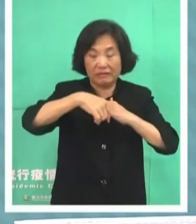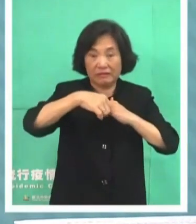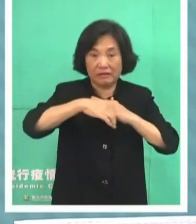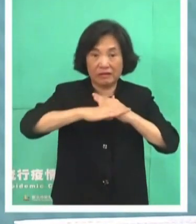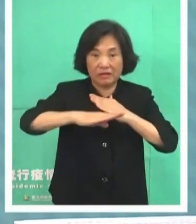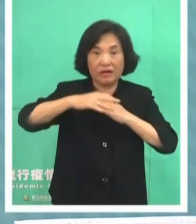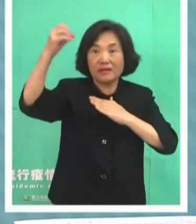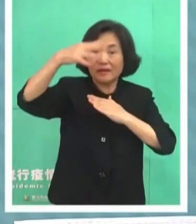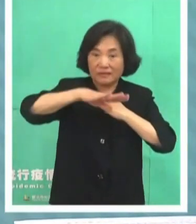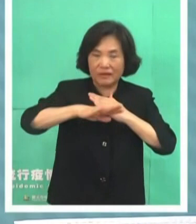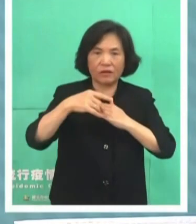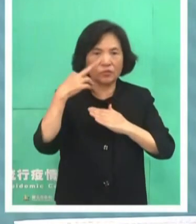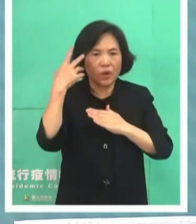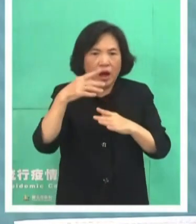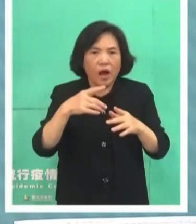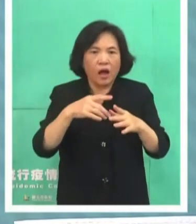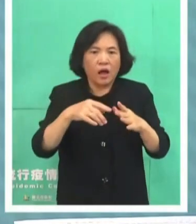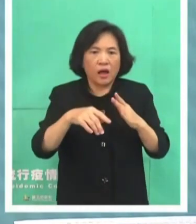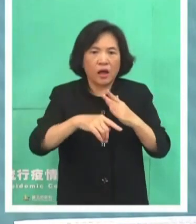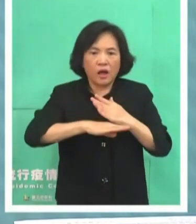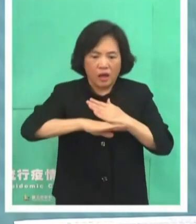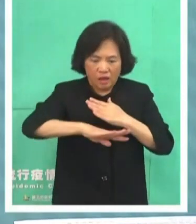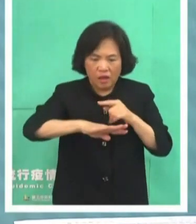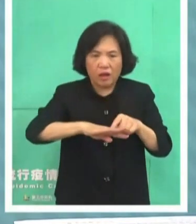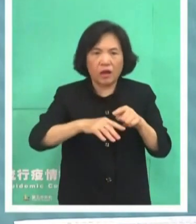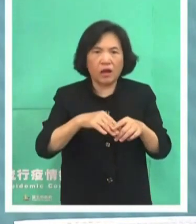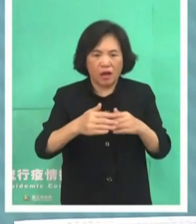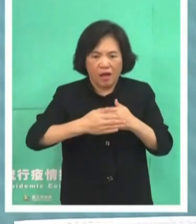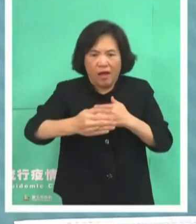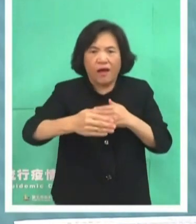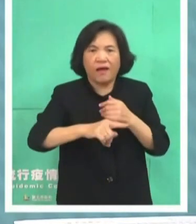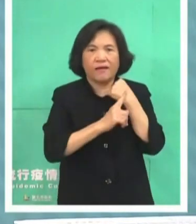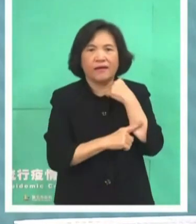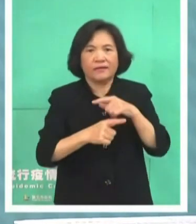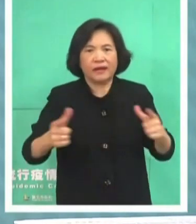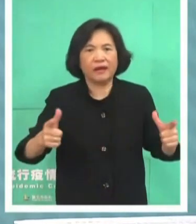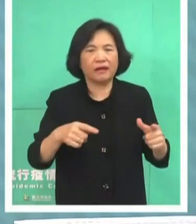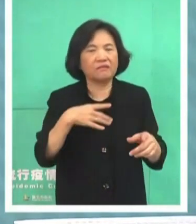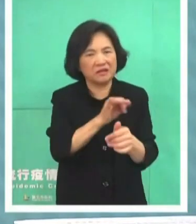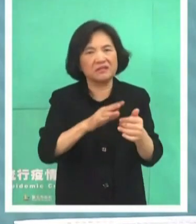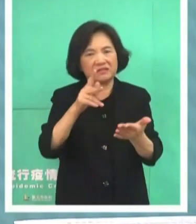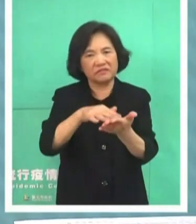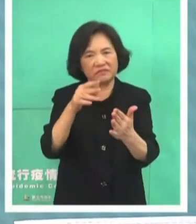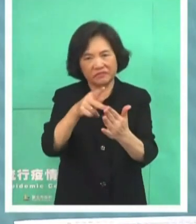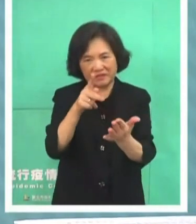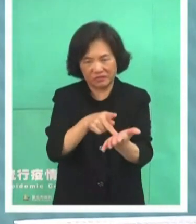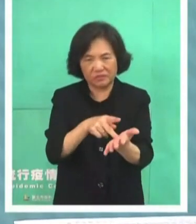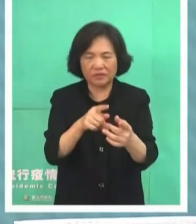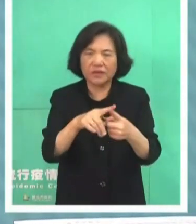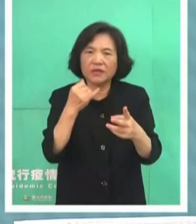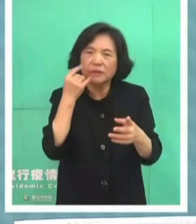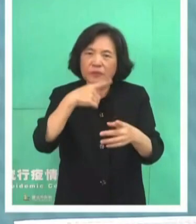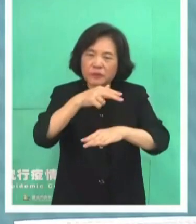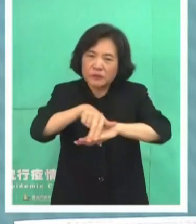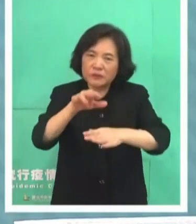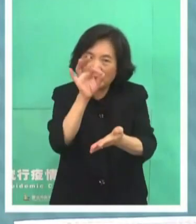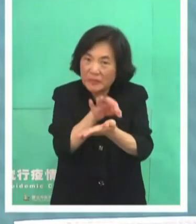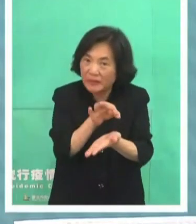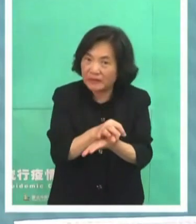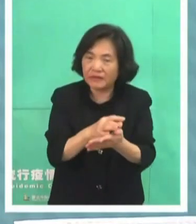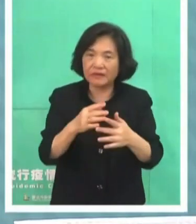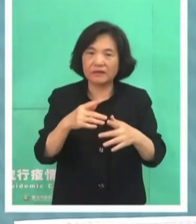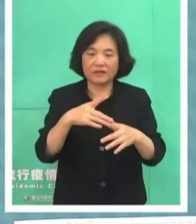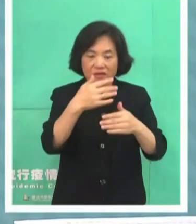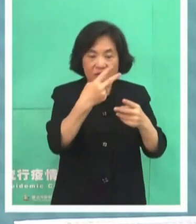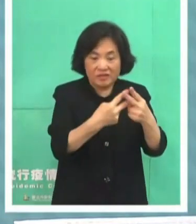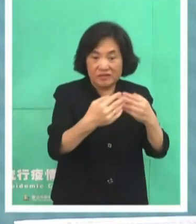哦，那就影响到租金也变多了。还有哦，如果我们要设计更便宜的公宅，有没有可能客